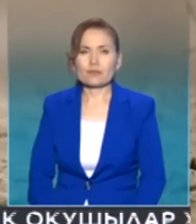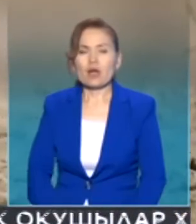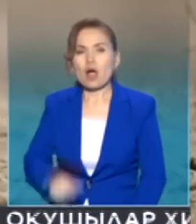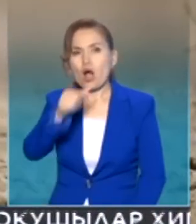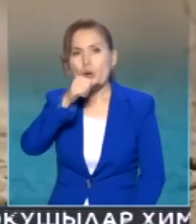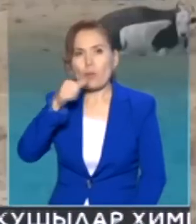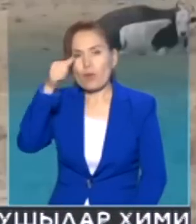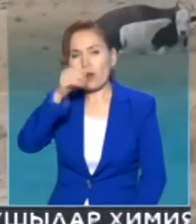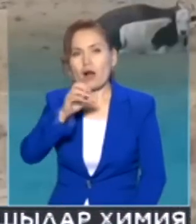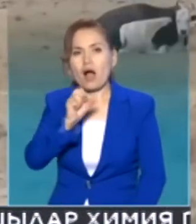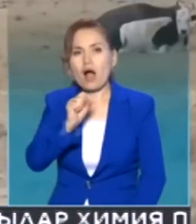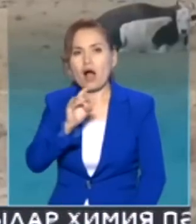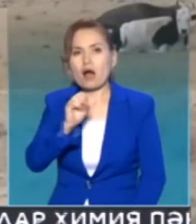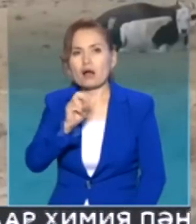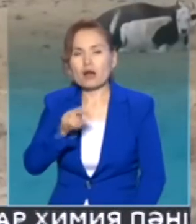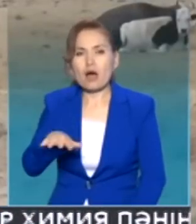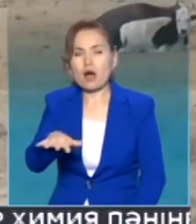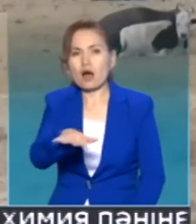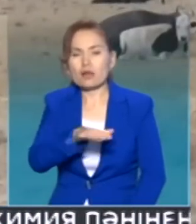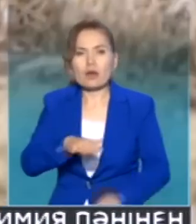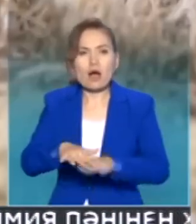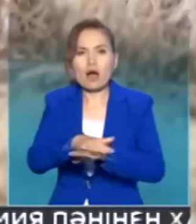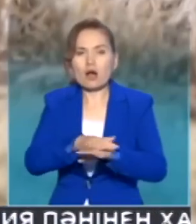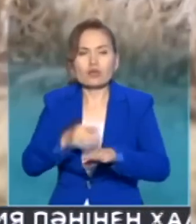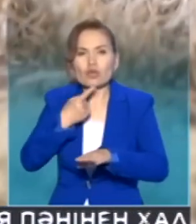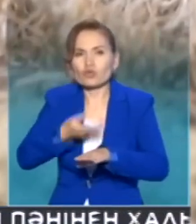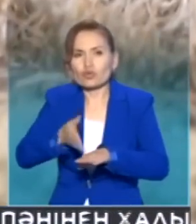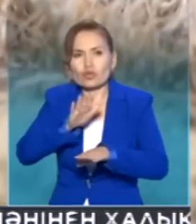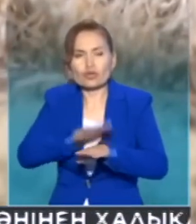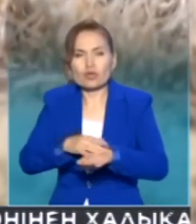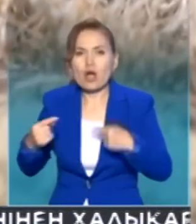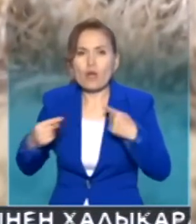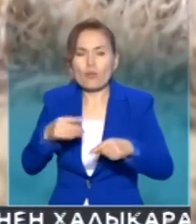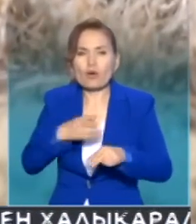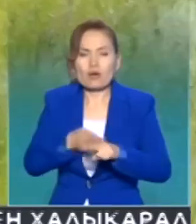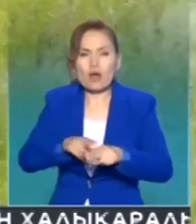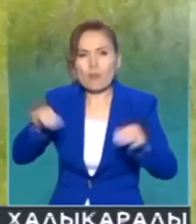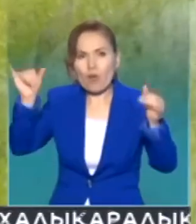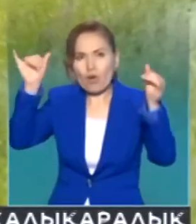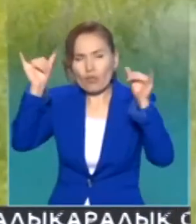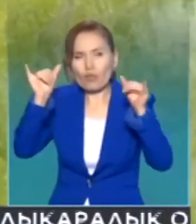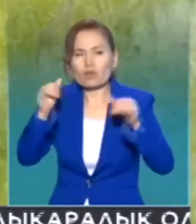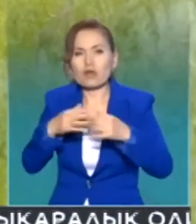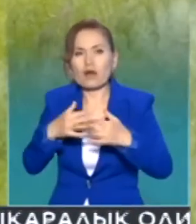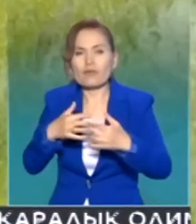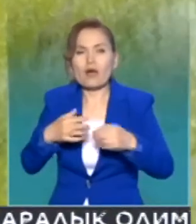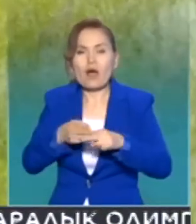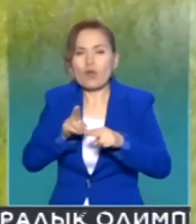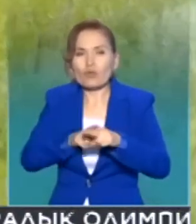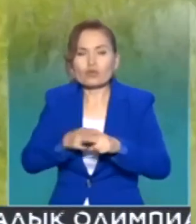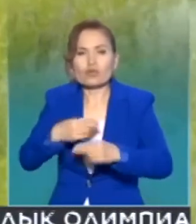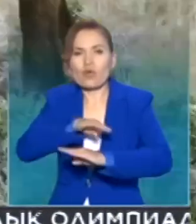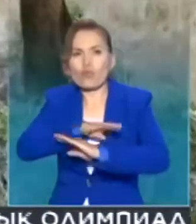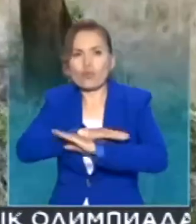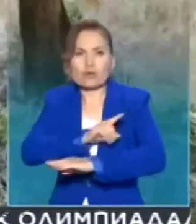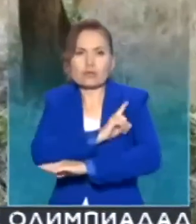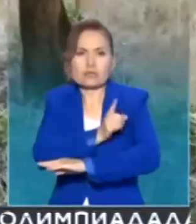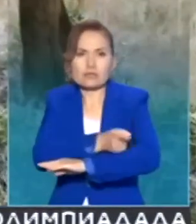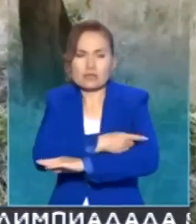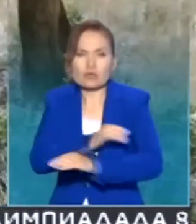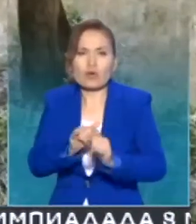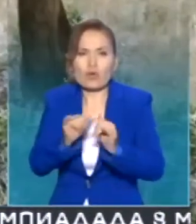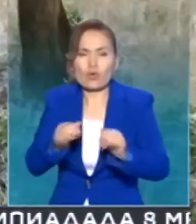Былтыр Арал жұрты 50 жылдан кейінгі жұтты бастан өткеріп, қуаңшылықтан мал қоғадай қырылды. Ал биыл Аралға ылғал молынан